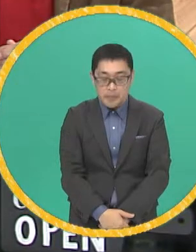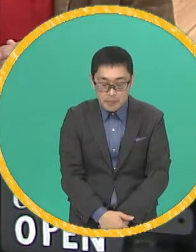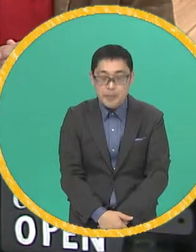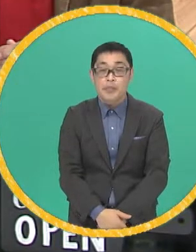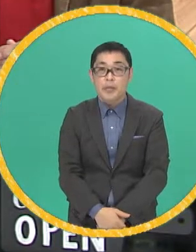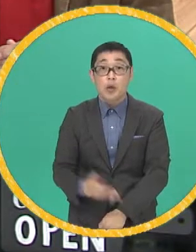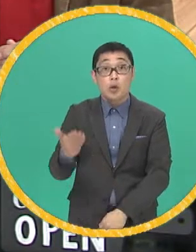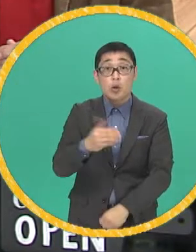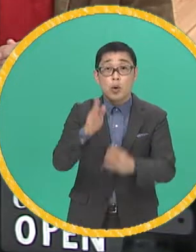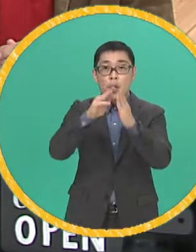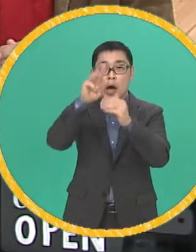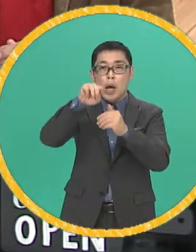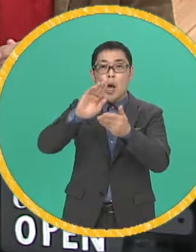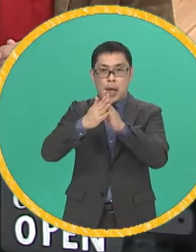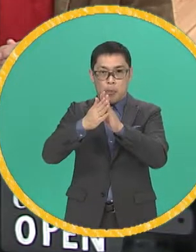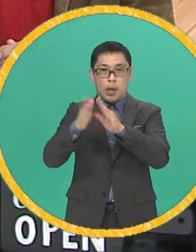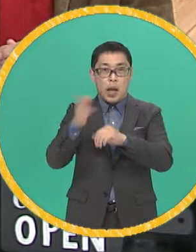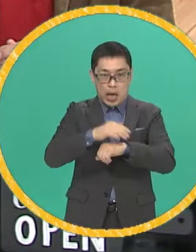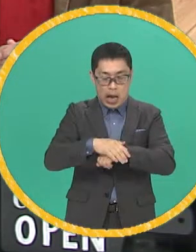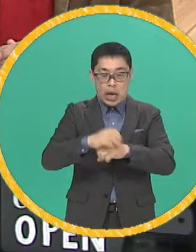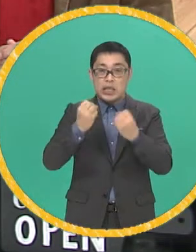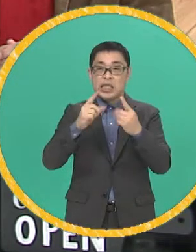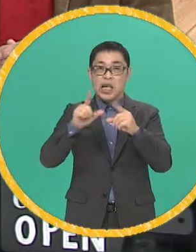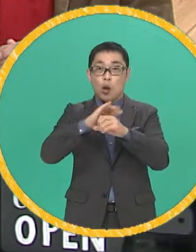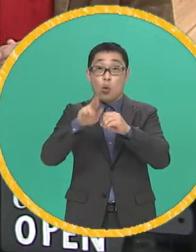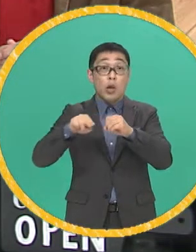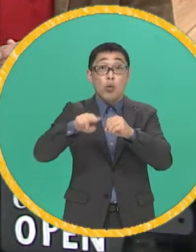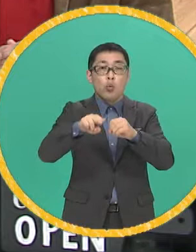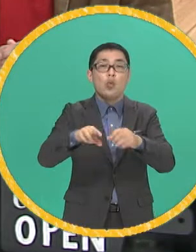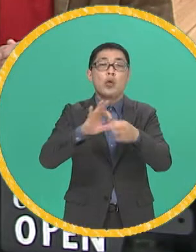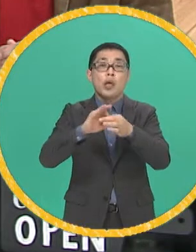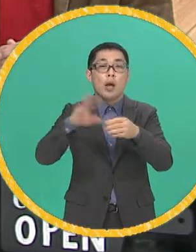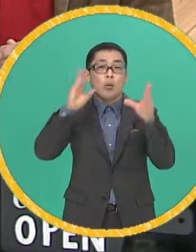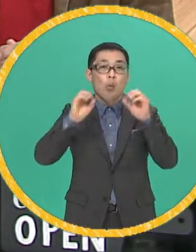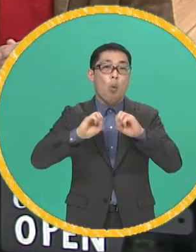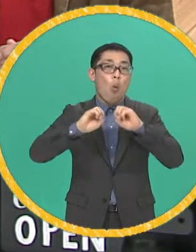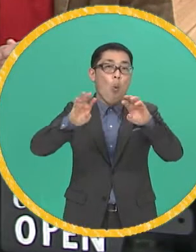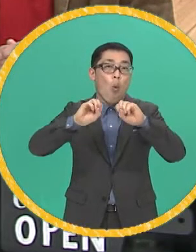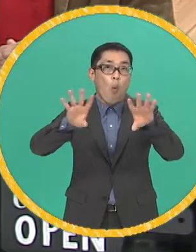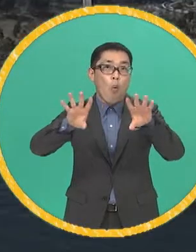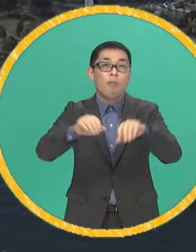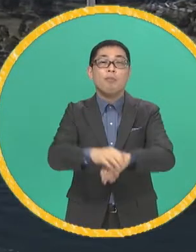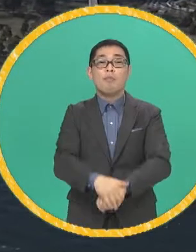続いては新型コロナウイルス感染症についての県からのお知らせです